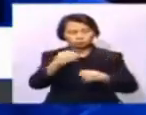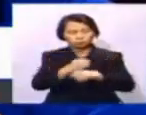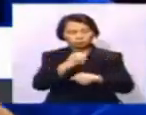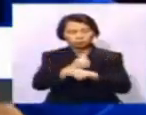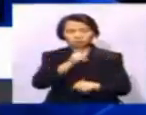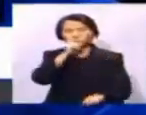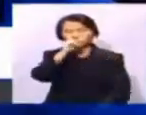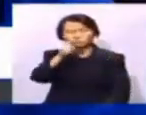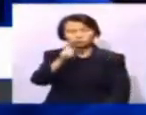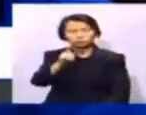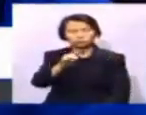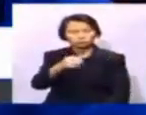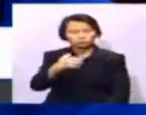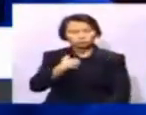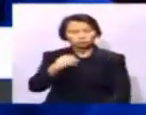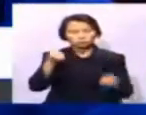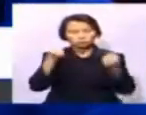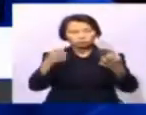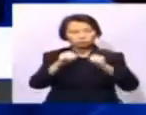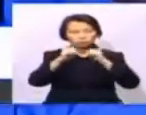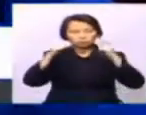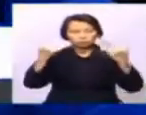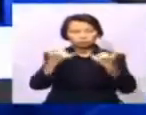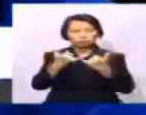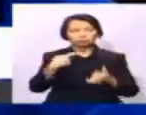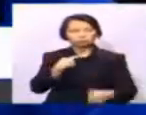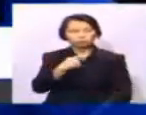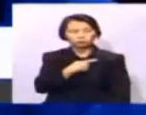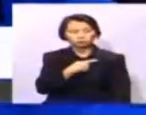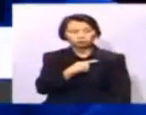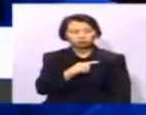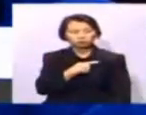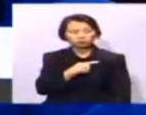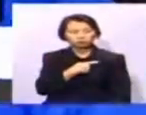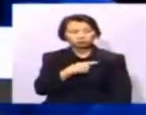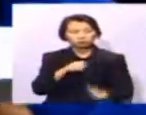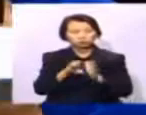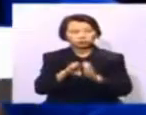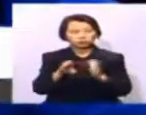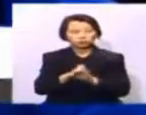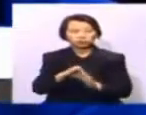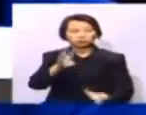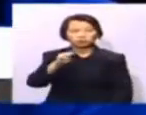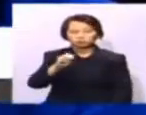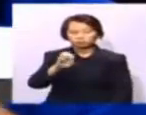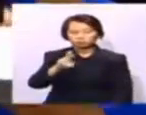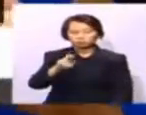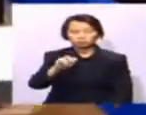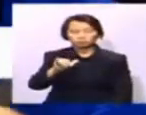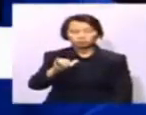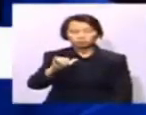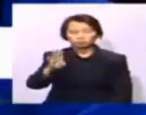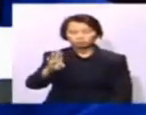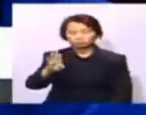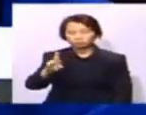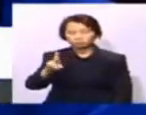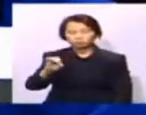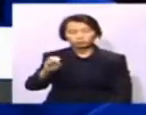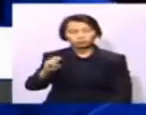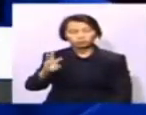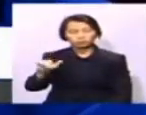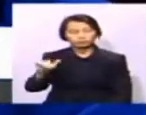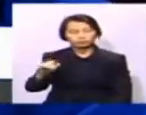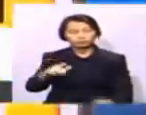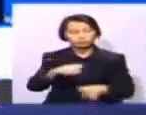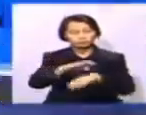sure that quite a number of our companies, especially good brands like Mary Brown, to be established in Japan and for the coming